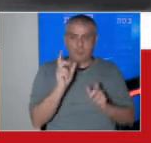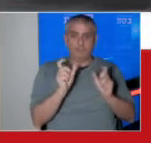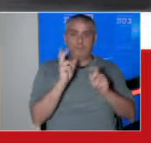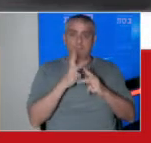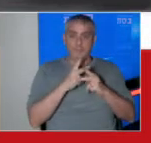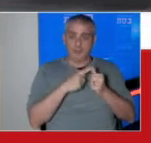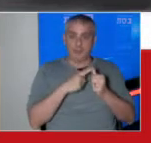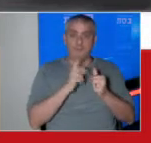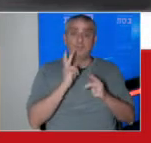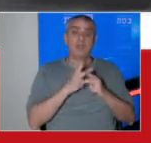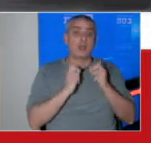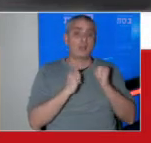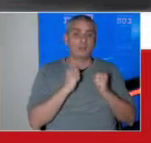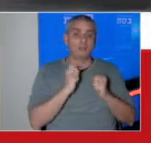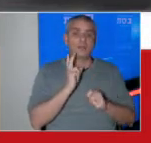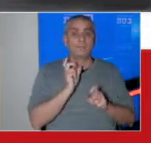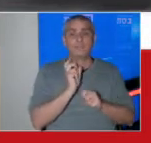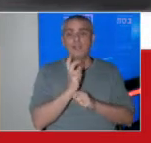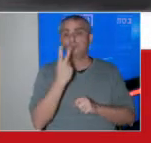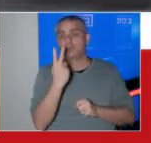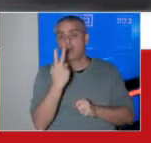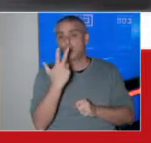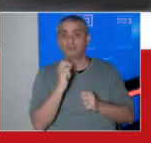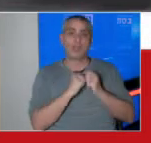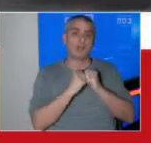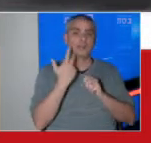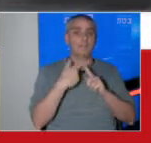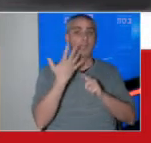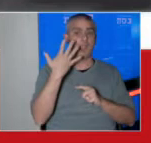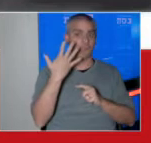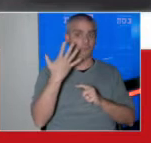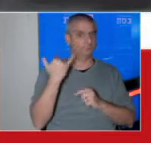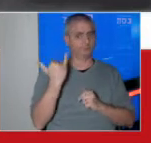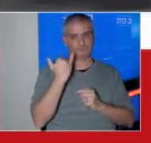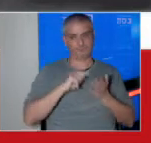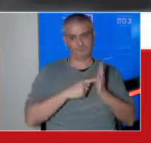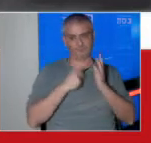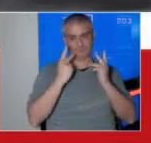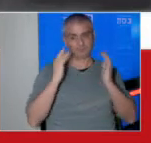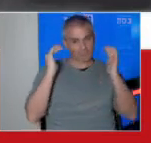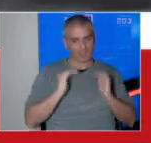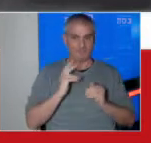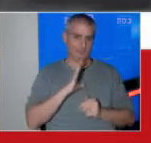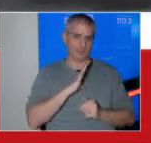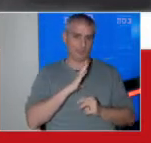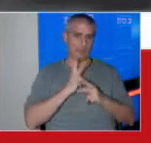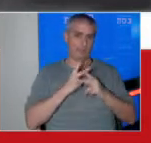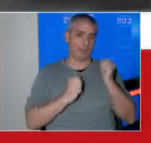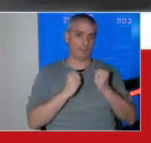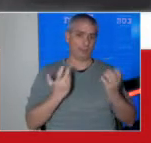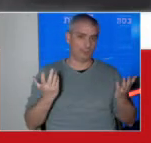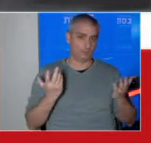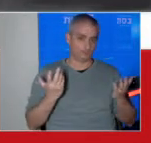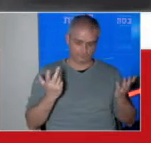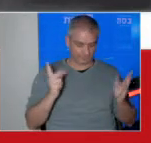ובפני מחלה קשה מגן בין פי שלוש עד לפי חמש. וואו. שזה בעצם תמיד המטרה העיקרית, אבל... גם אני לא, אי